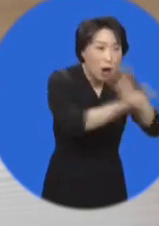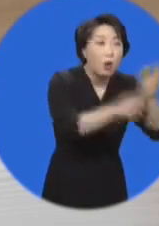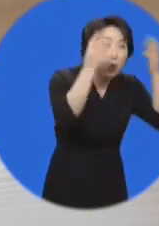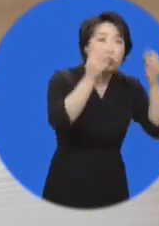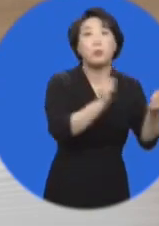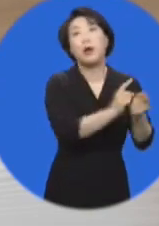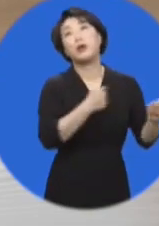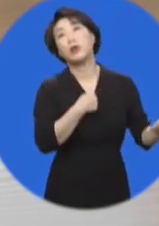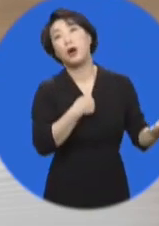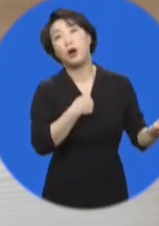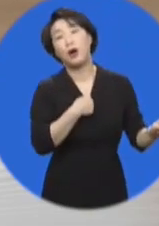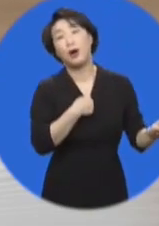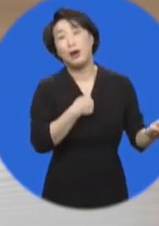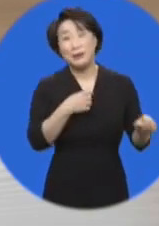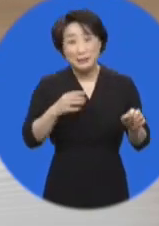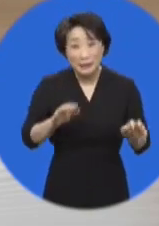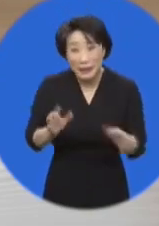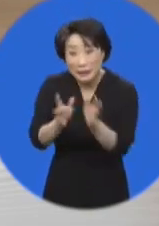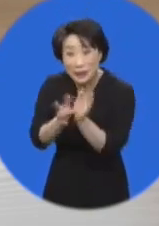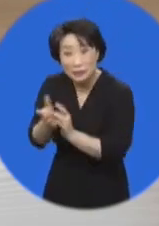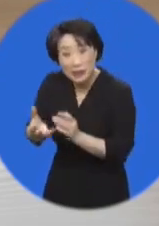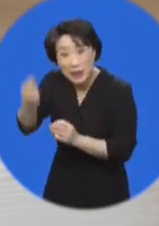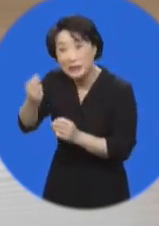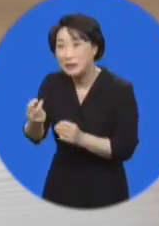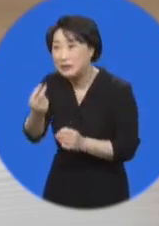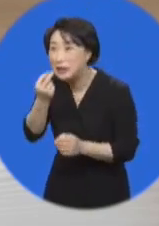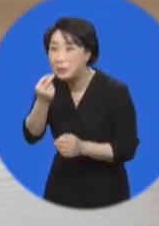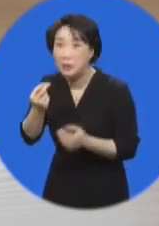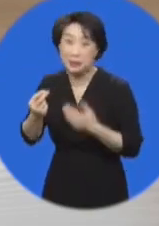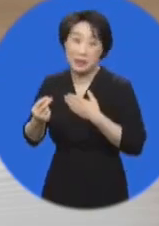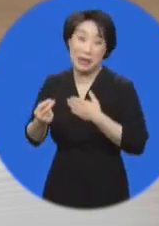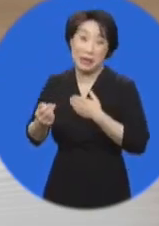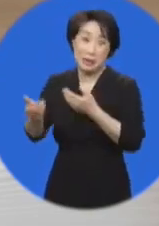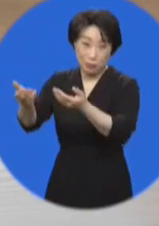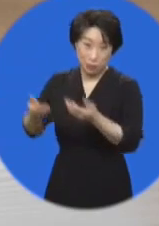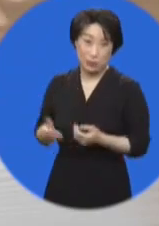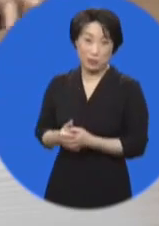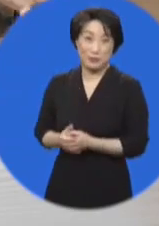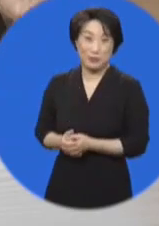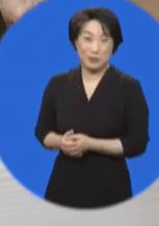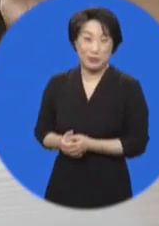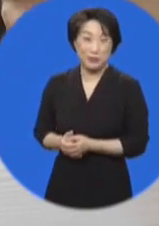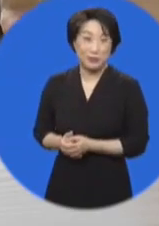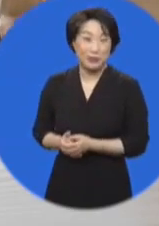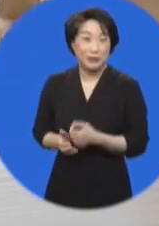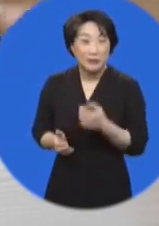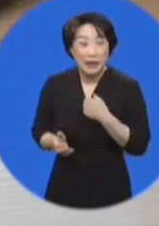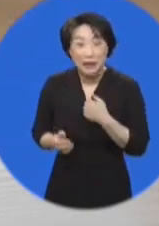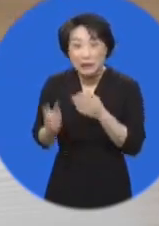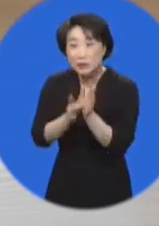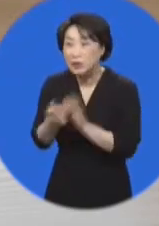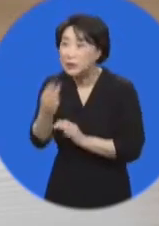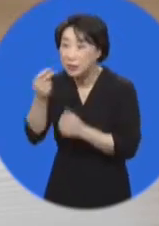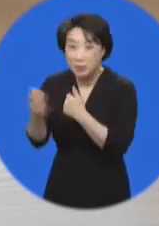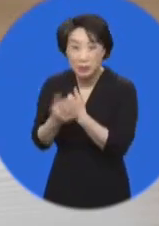고통당하니까 자기가 가진 생명을 우리에게 주셔서 그 생명으로